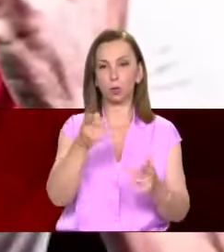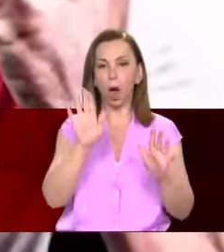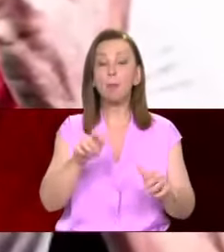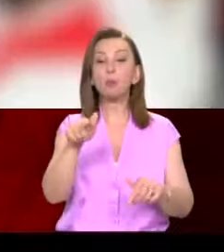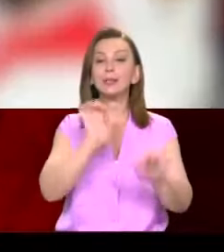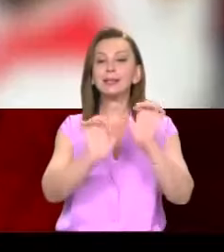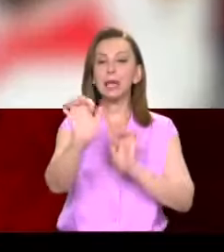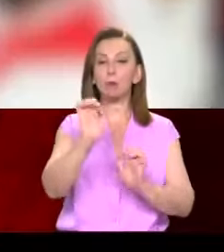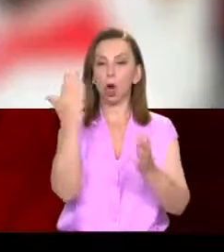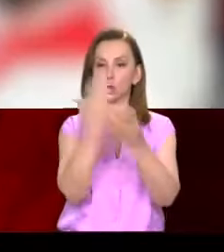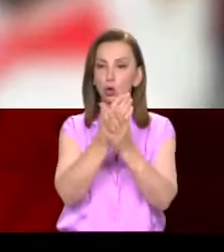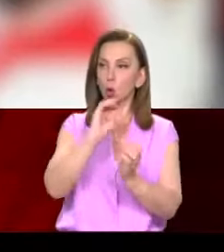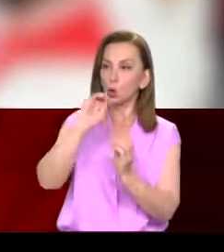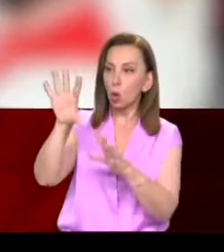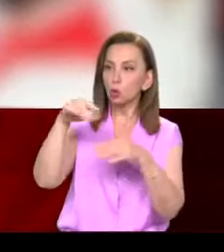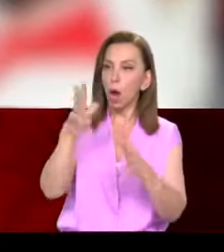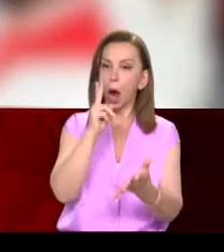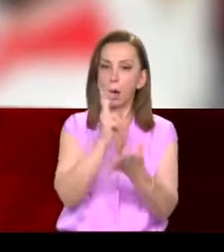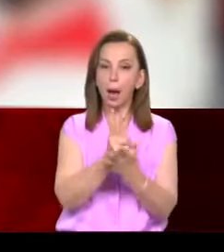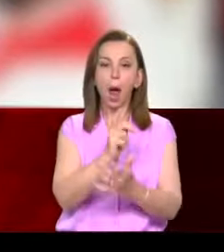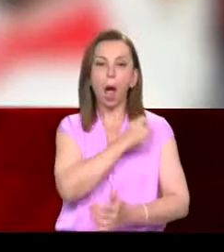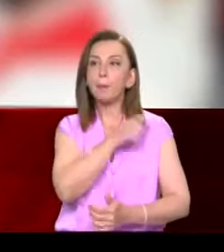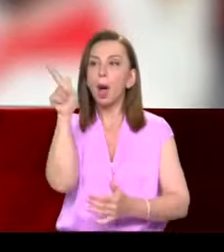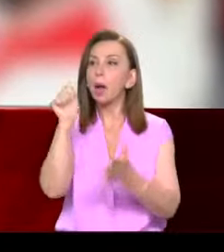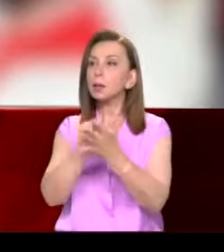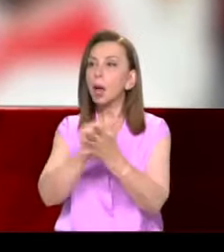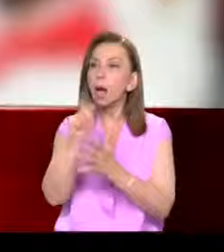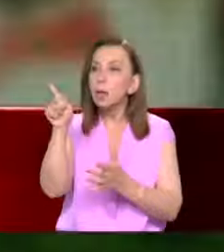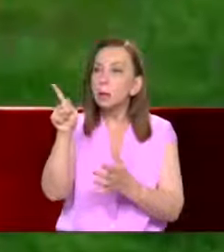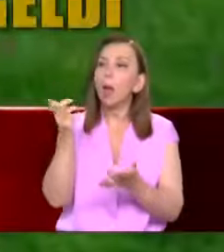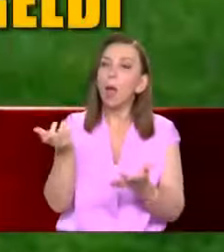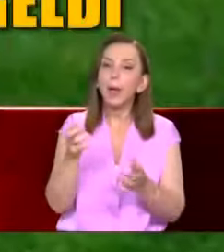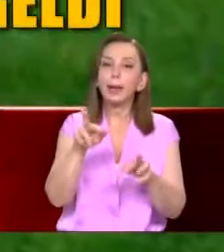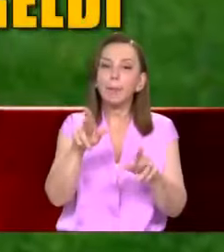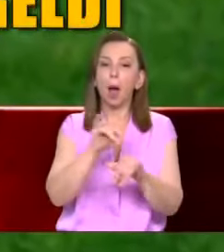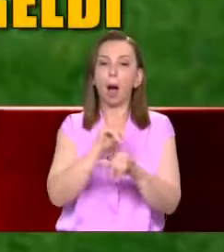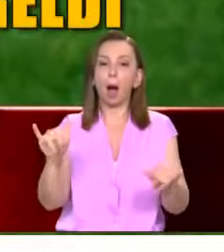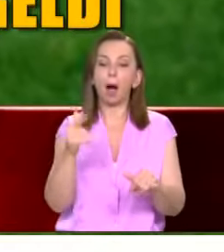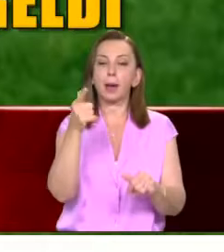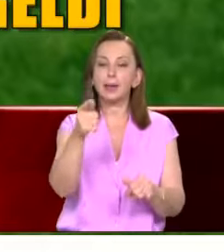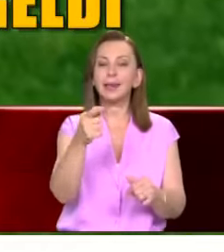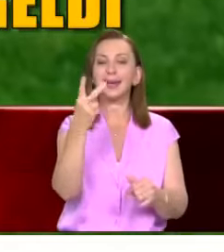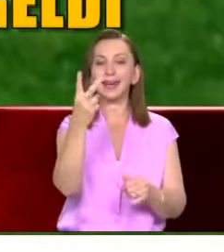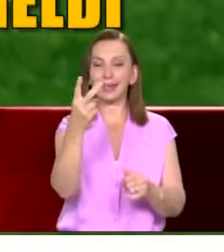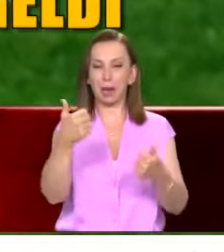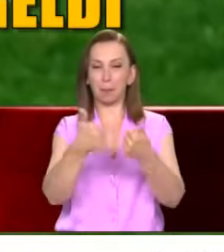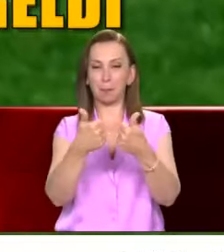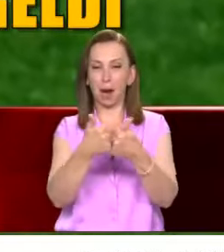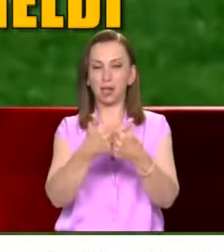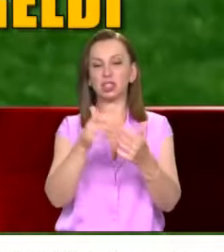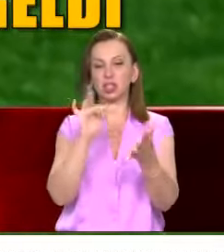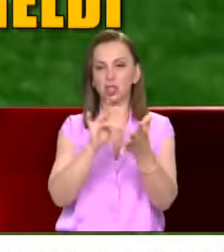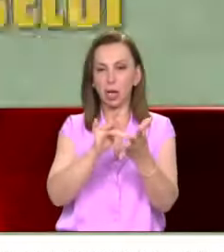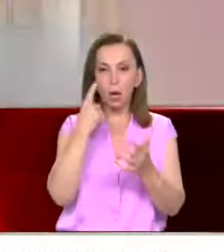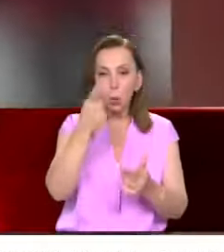dosyası gönderildikten saatler sonra karar tam da Alman gazetesinin yazdığı gibi oldu. Milli futbolcuya verilen 2 maç müsabakalardan men cezası